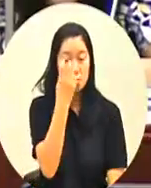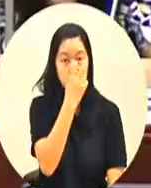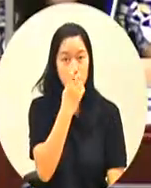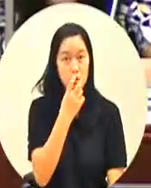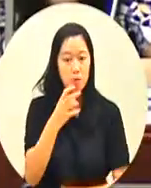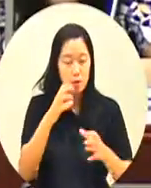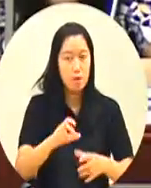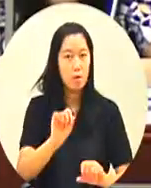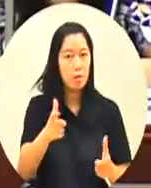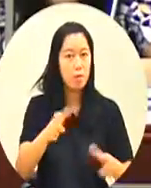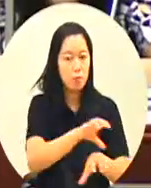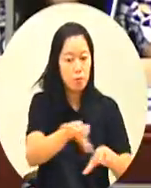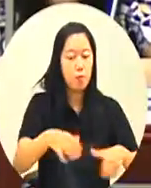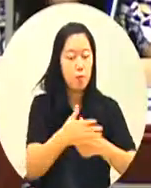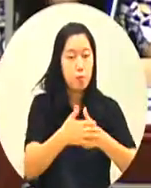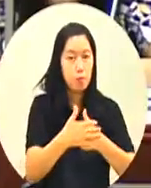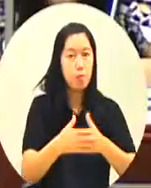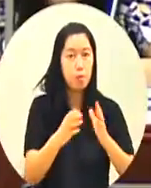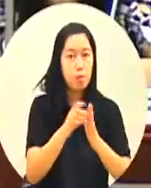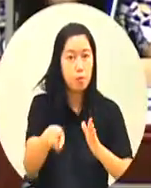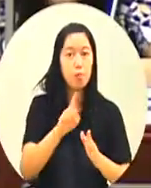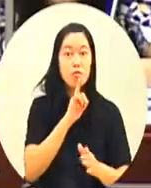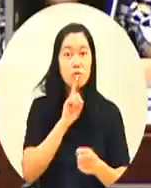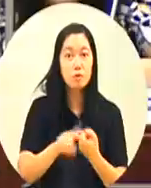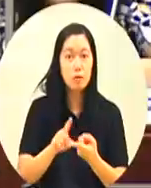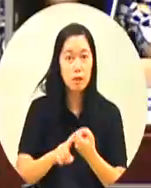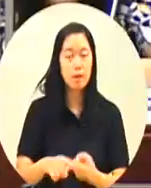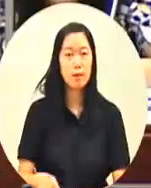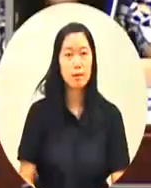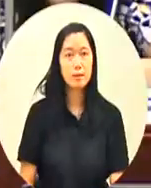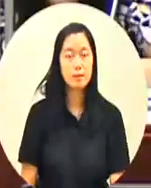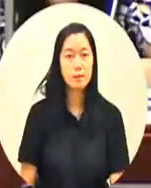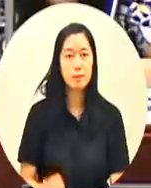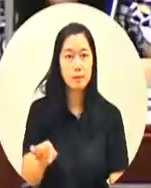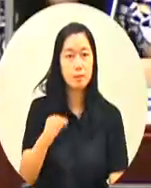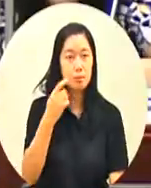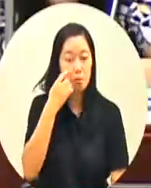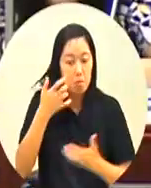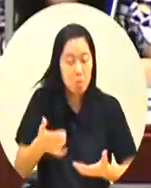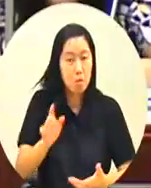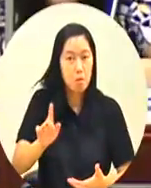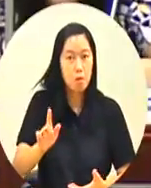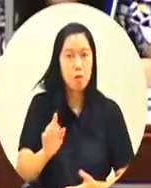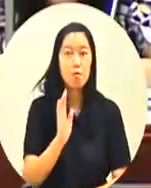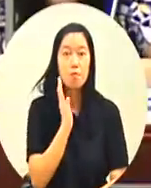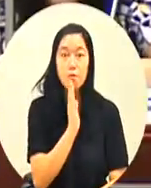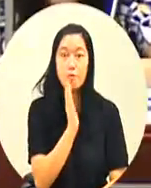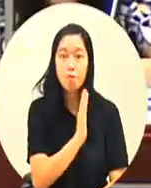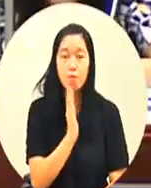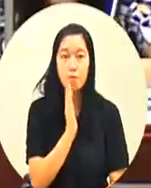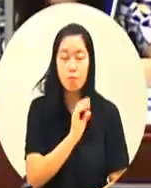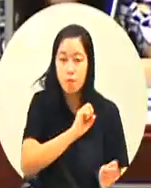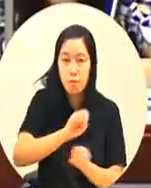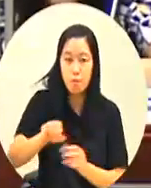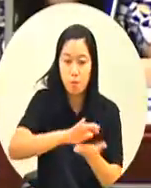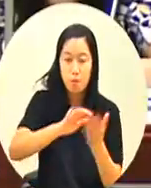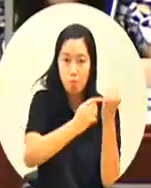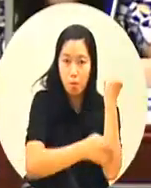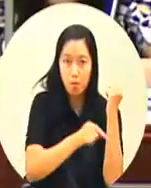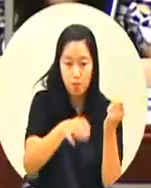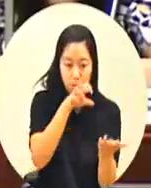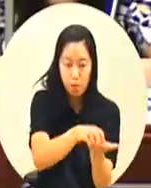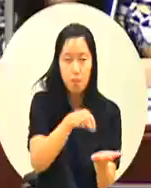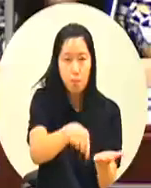保署，所以其实叫做环保单位。关键是什么？关键是废青法。就是废青法是要有执照才能做